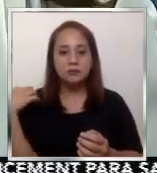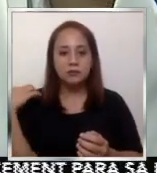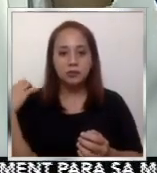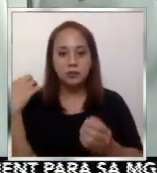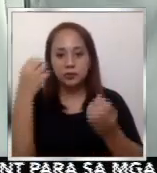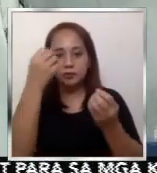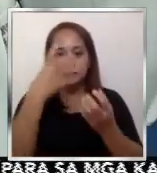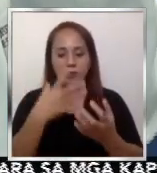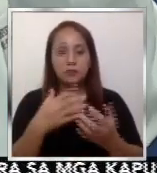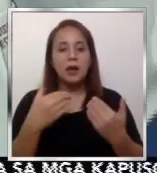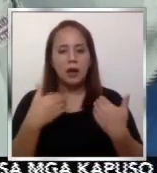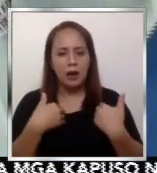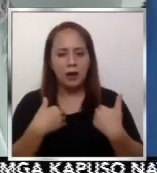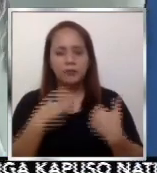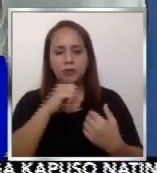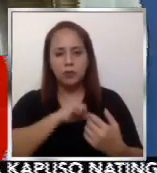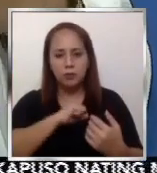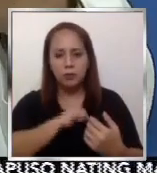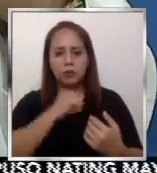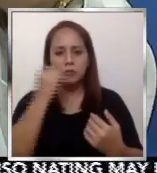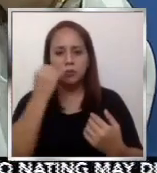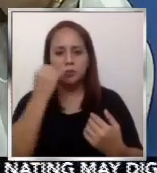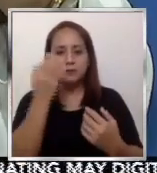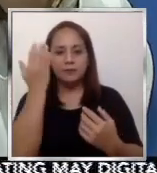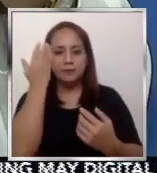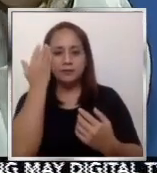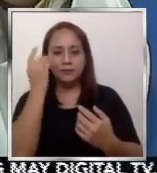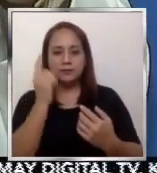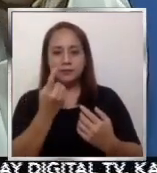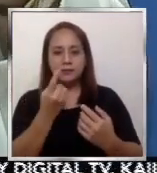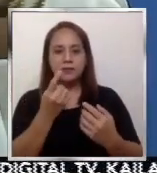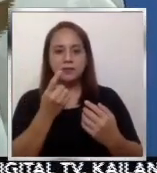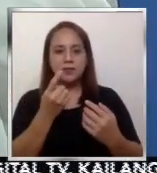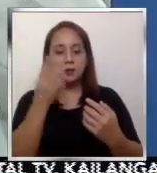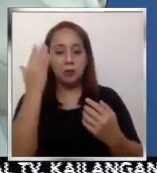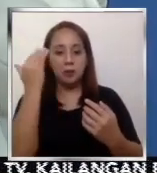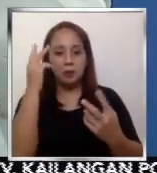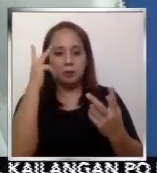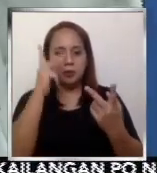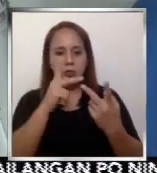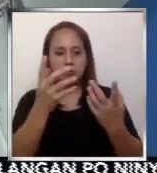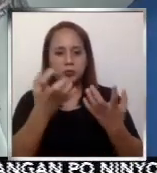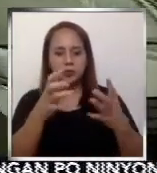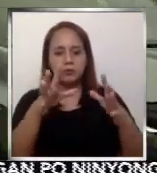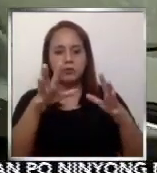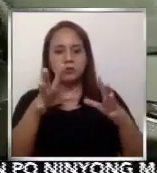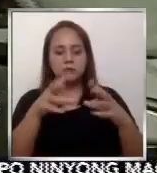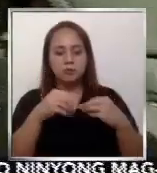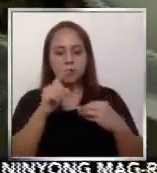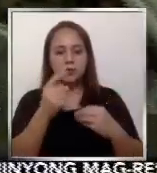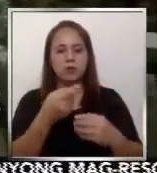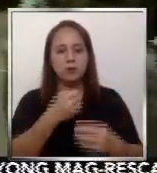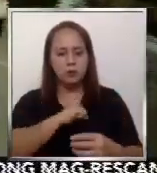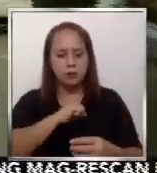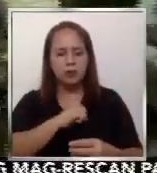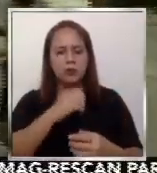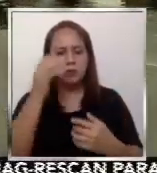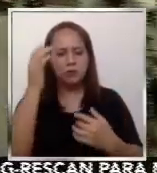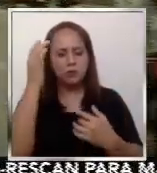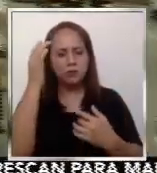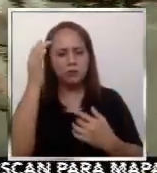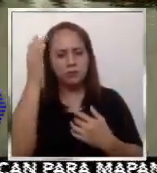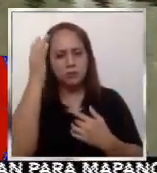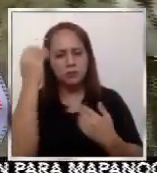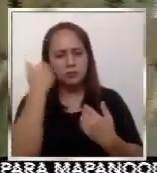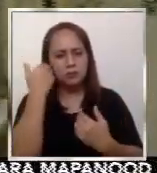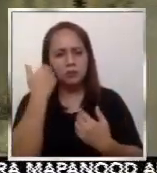ba, puro wala, just to be admitted. Tapos may makita mo, ubunan ng ubo, may lagnat. Umabot sa 22 ang bilang